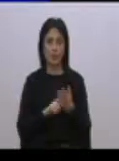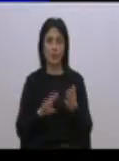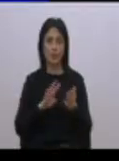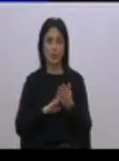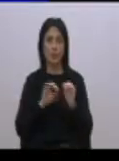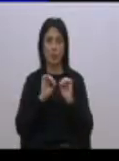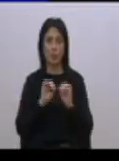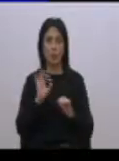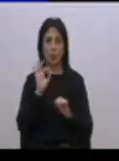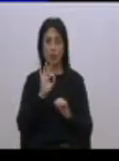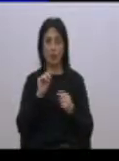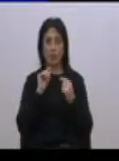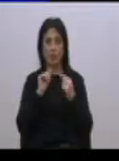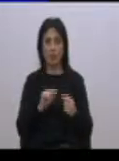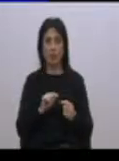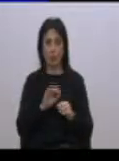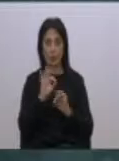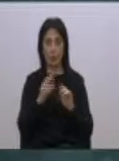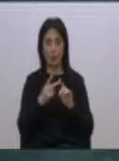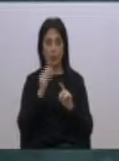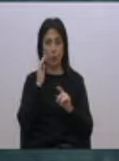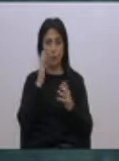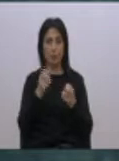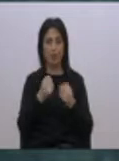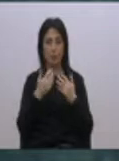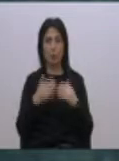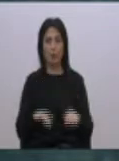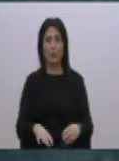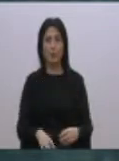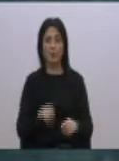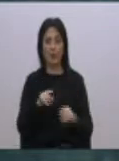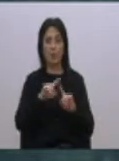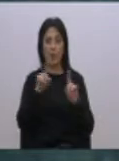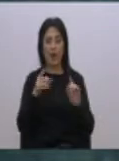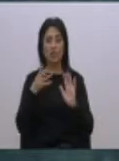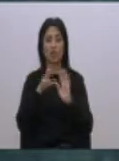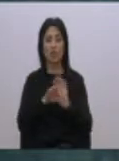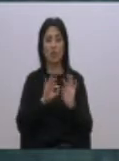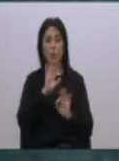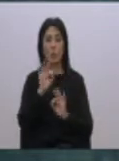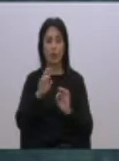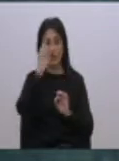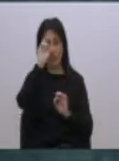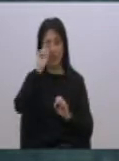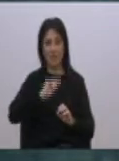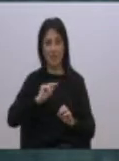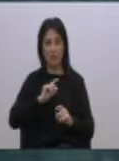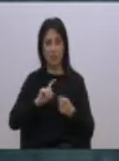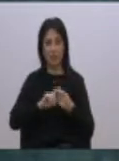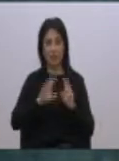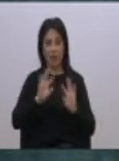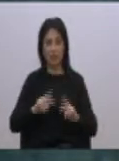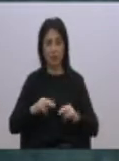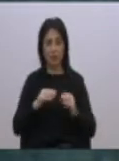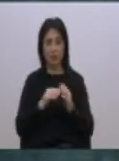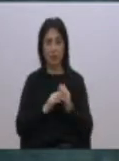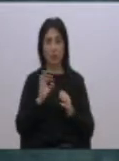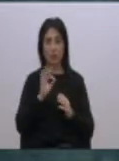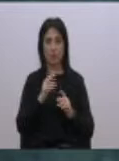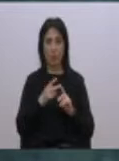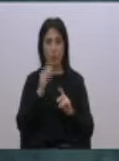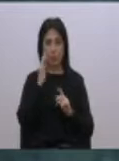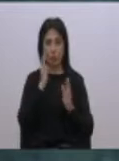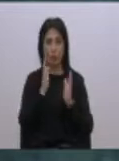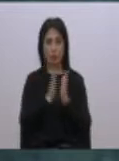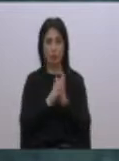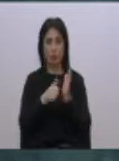Samozat schrameti mochre, nulti naamdegi, proiecte მერმოსმენით მიღებული. Am avut pachet chemoale proiecte, stagiară de samsahuri și sahar canoșit, cu leușeta în stau baze,